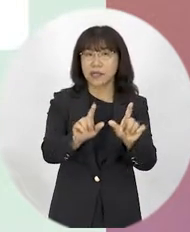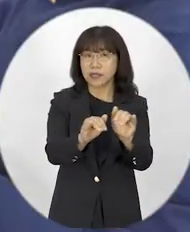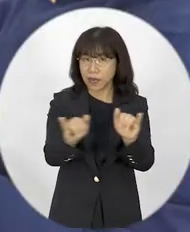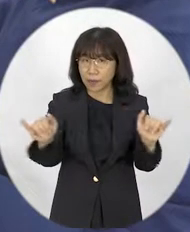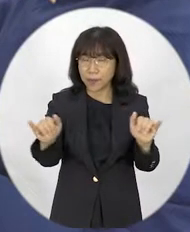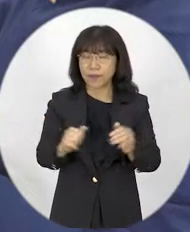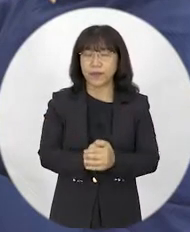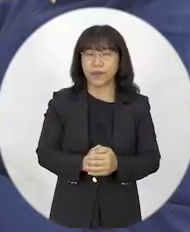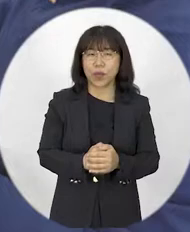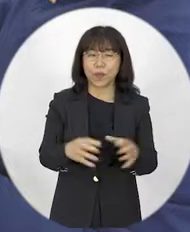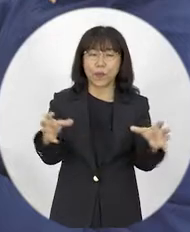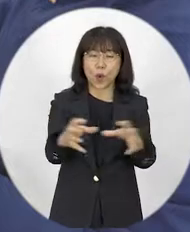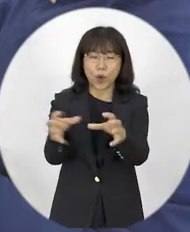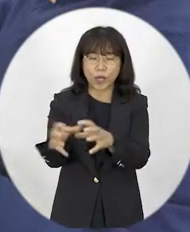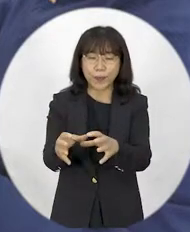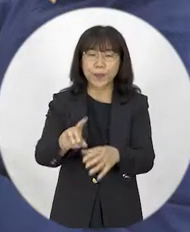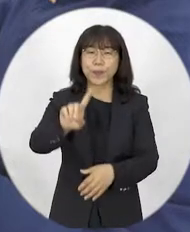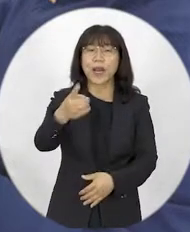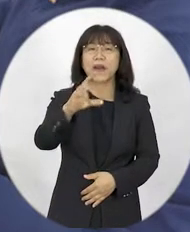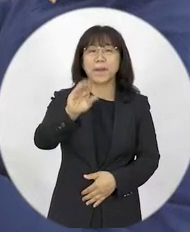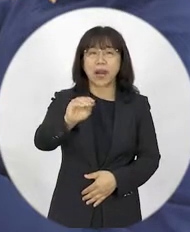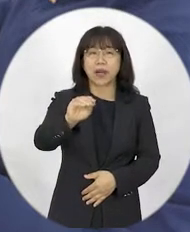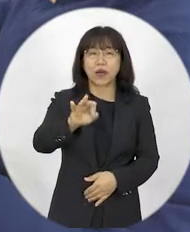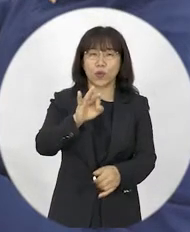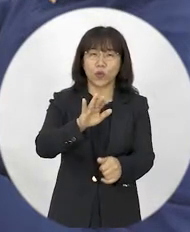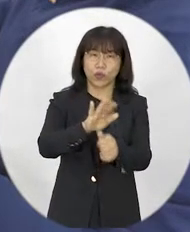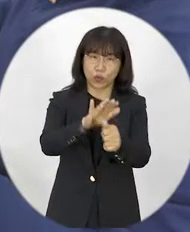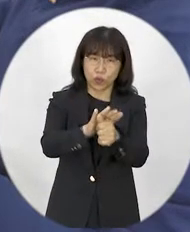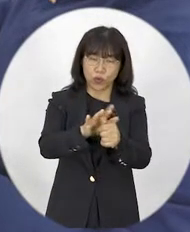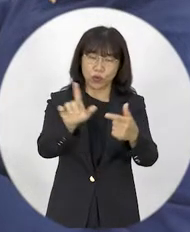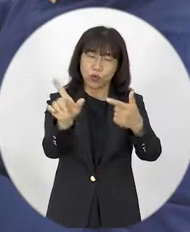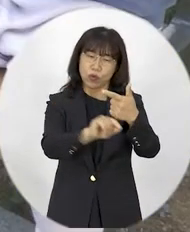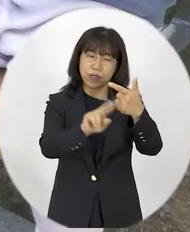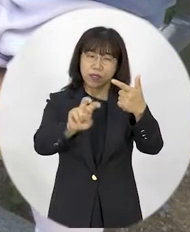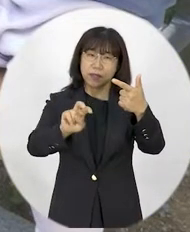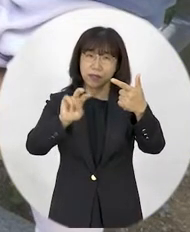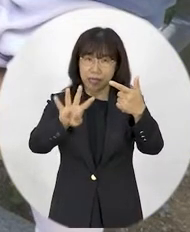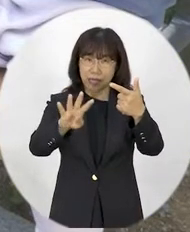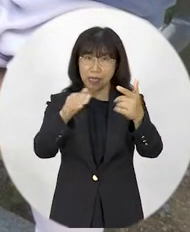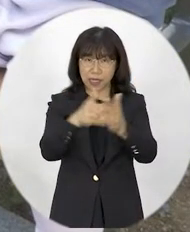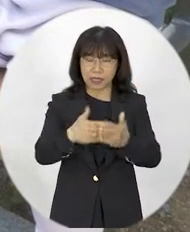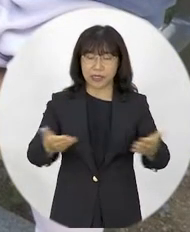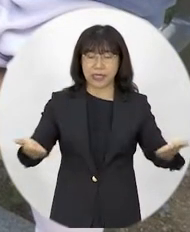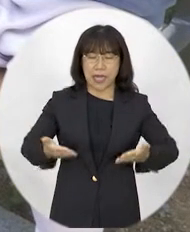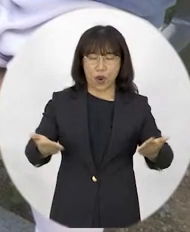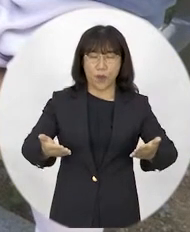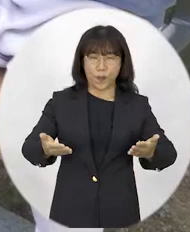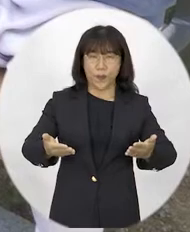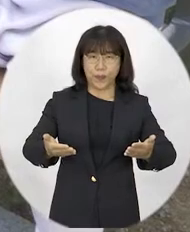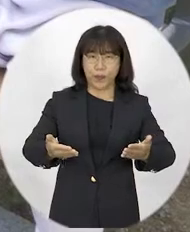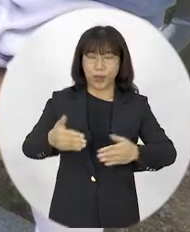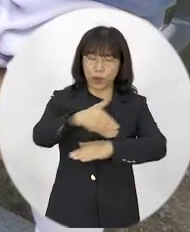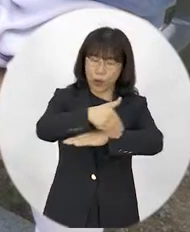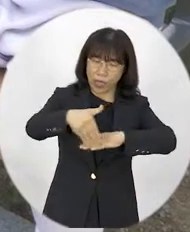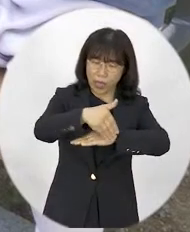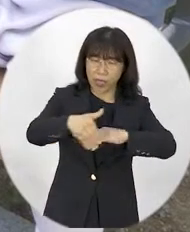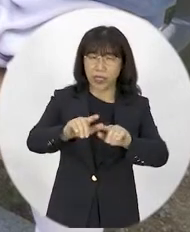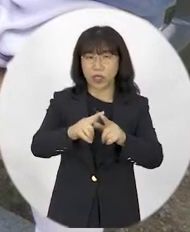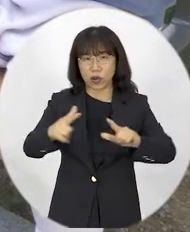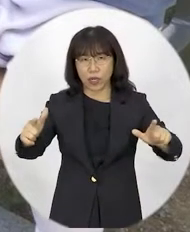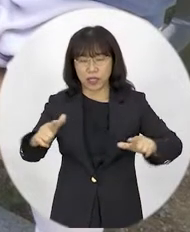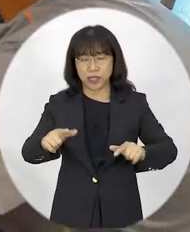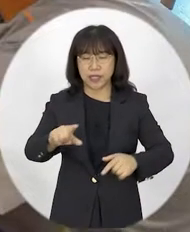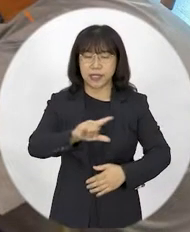합니다 모임 별 최대 100만원까지 지원하며 오는 6월 24일까지 사업 제안서 사업계획서